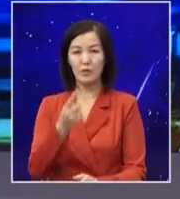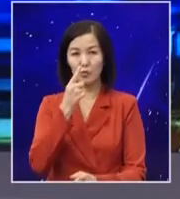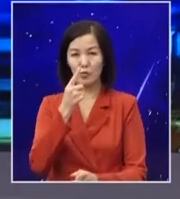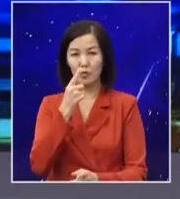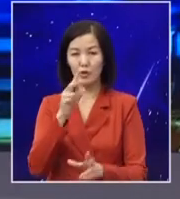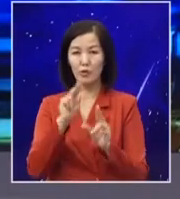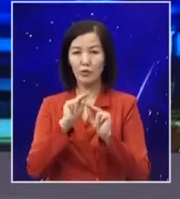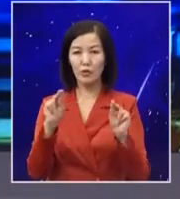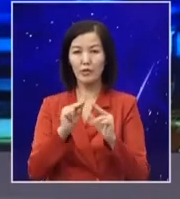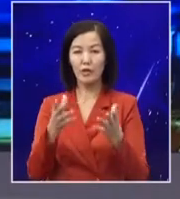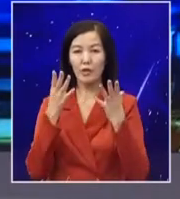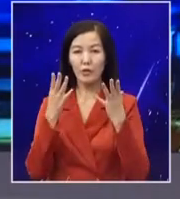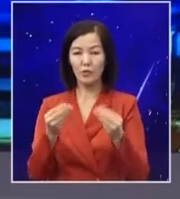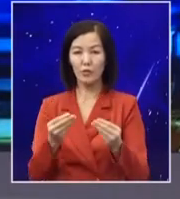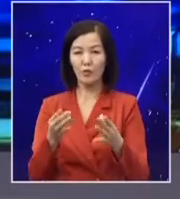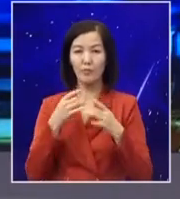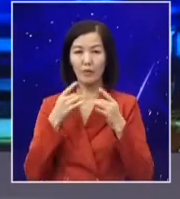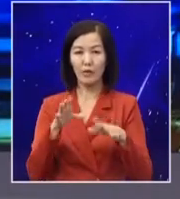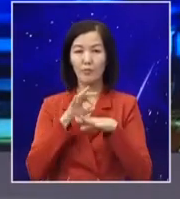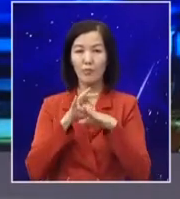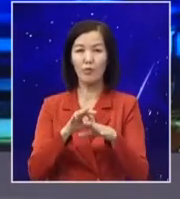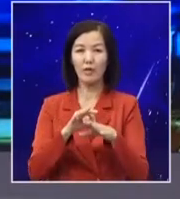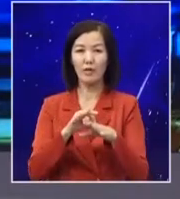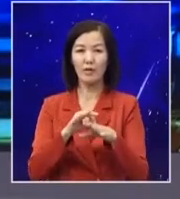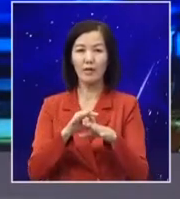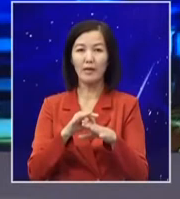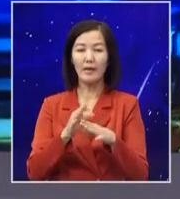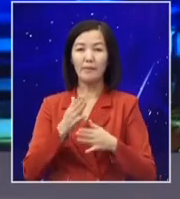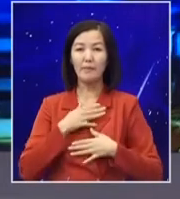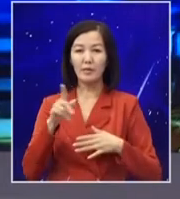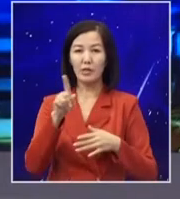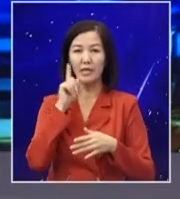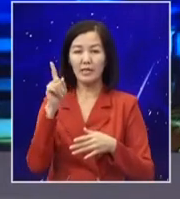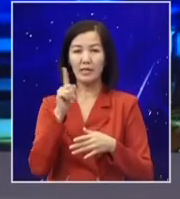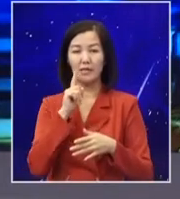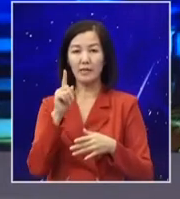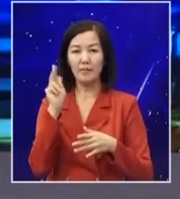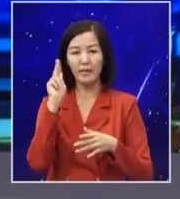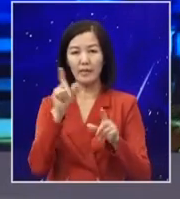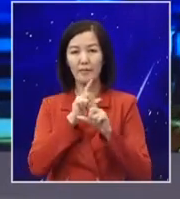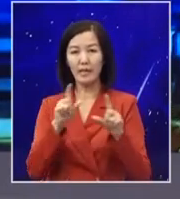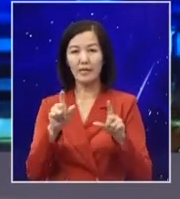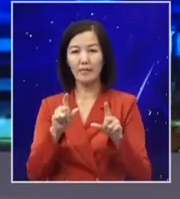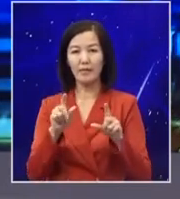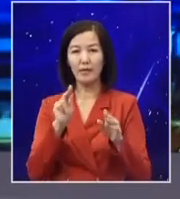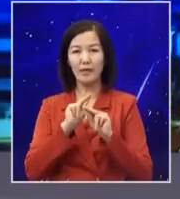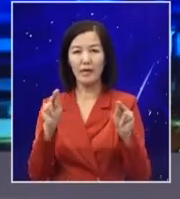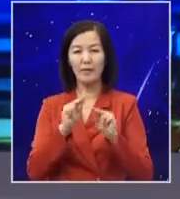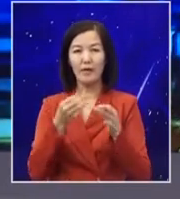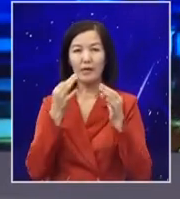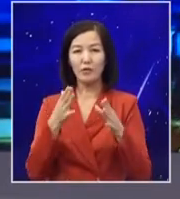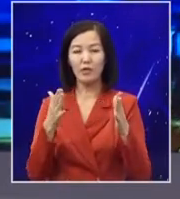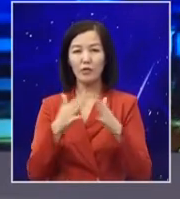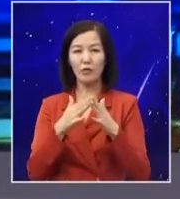Ұстаздық еткен жалықпас үйретуден балаға. Ұстаздар күні жақындап келеді. Осыған орай біз жас буынды білім нәрімен сусындатып жатқан